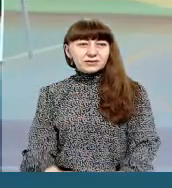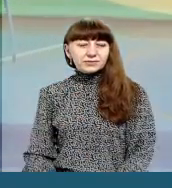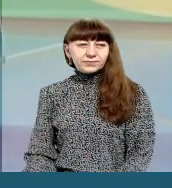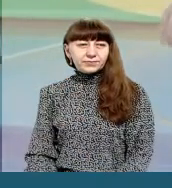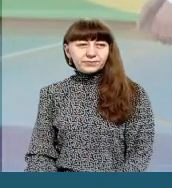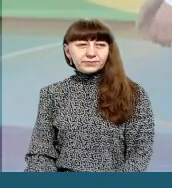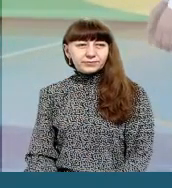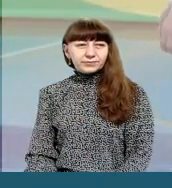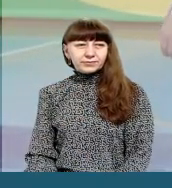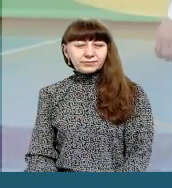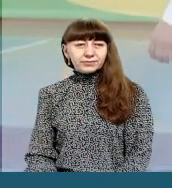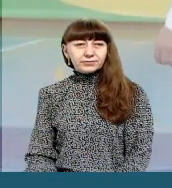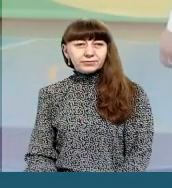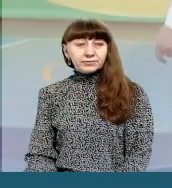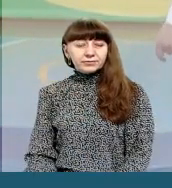минут қалды.